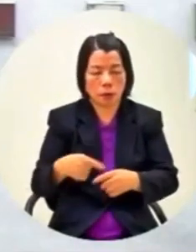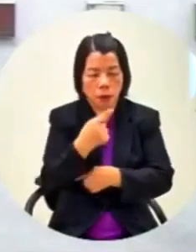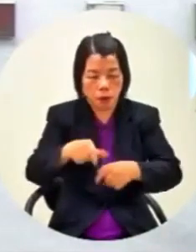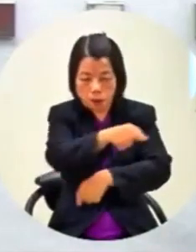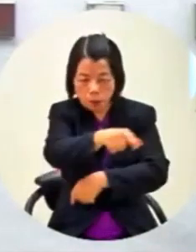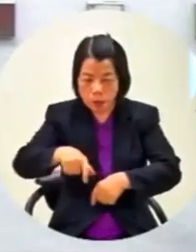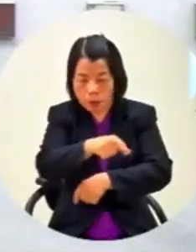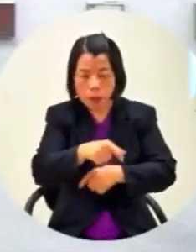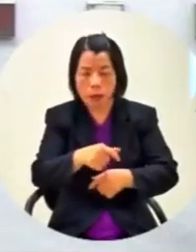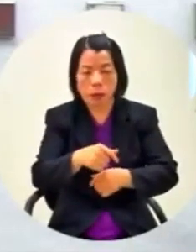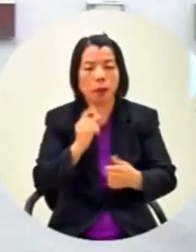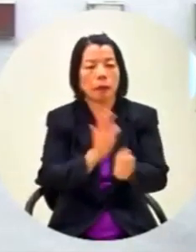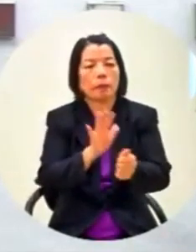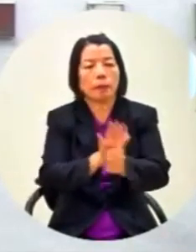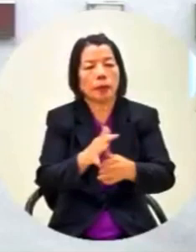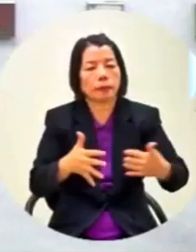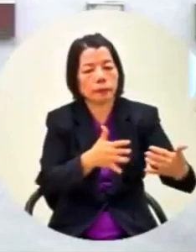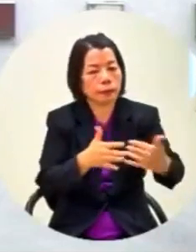助产业跟民众。